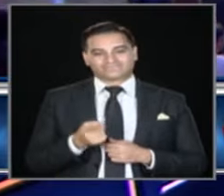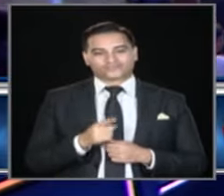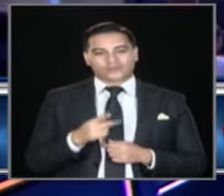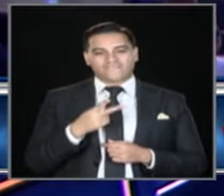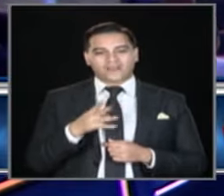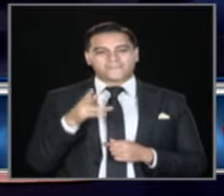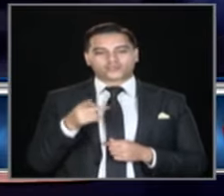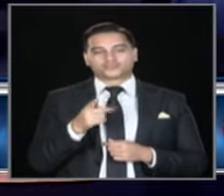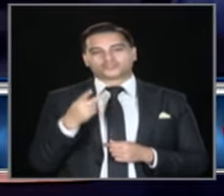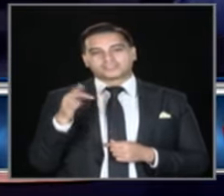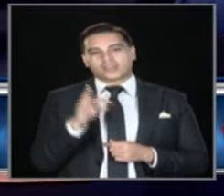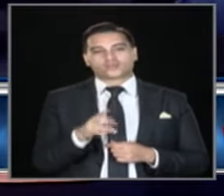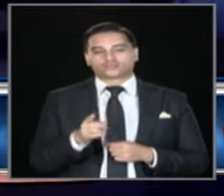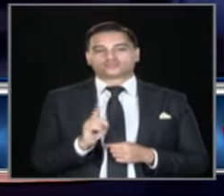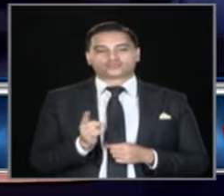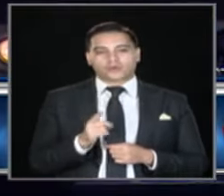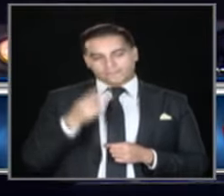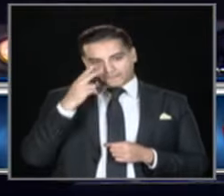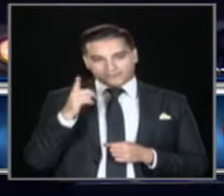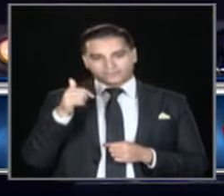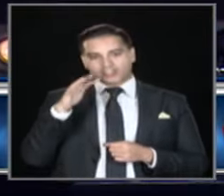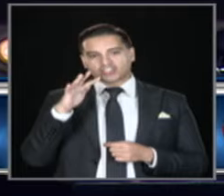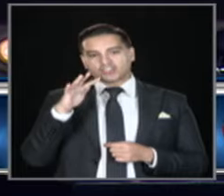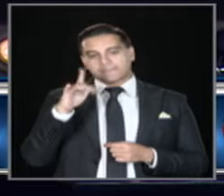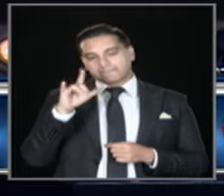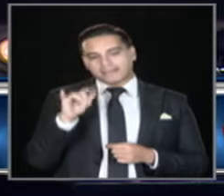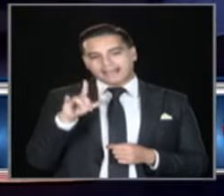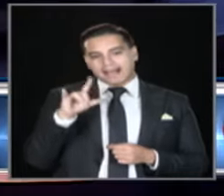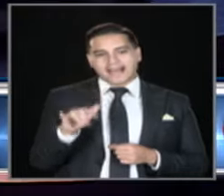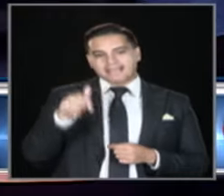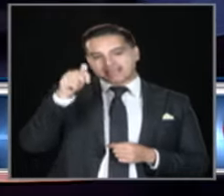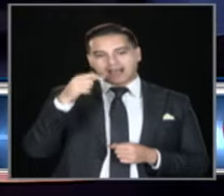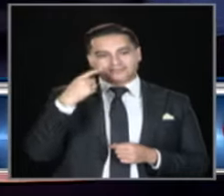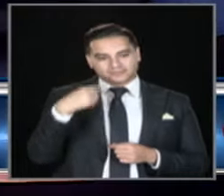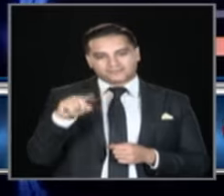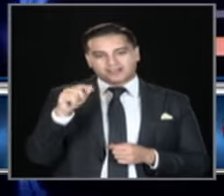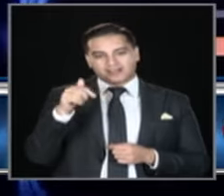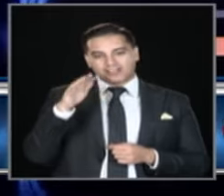خاطئه مين يا ايمن اشبيليه اشبيليه طبعا الهدف